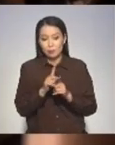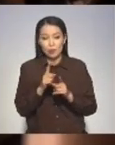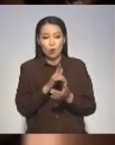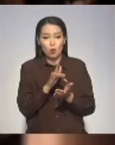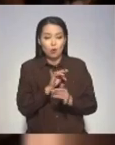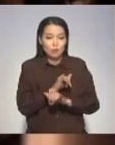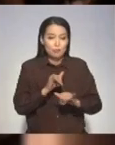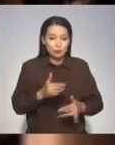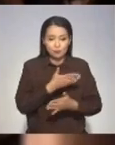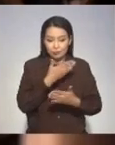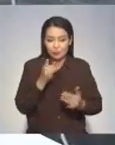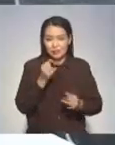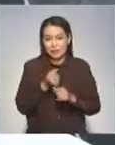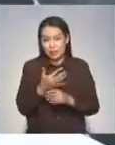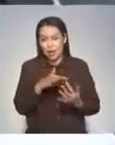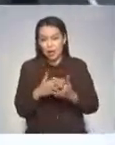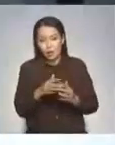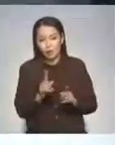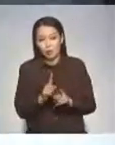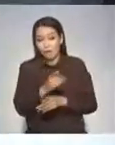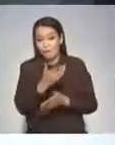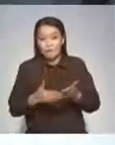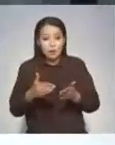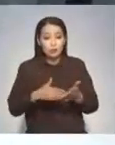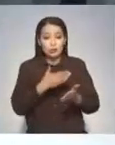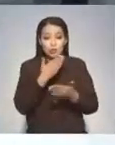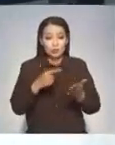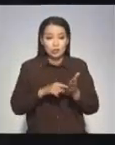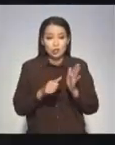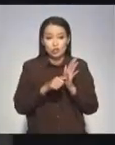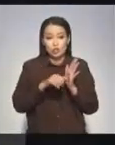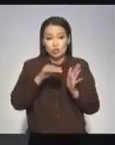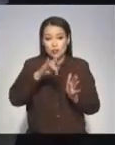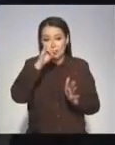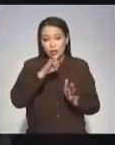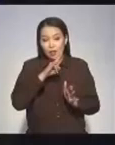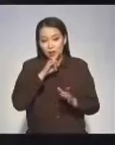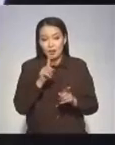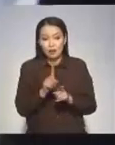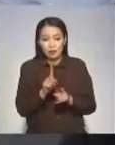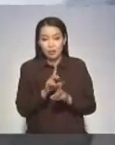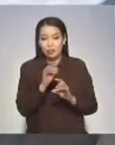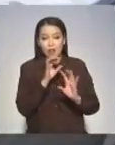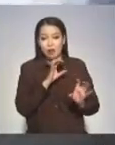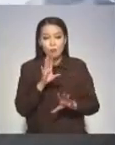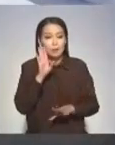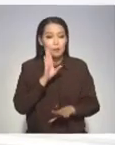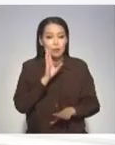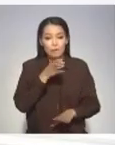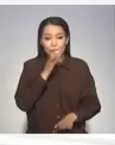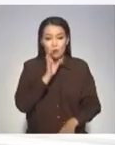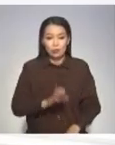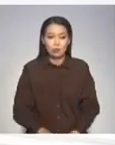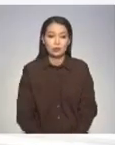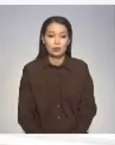а в некоторых населенных пунктах ее вовсе нет. Более 600 тысяч казахстанцев не обеспечены питьевой водой.